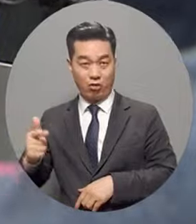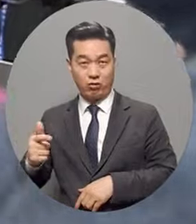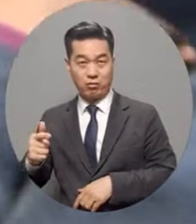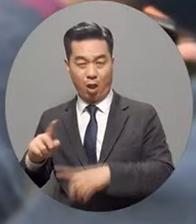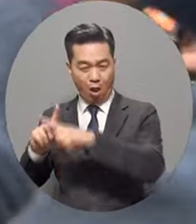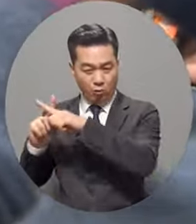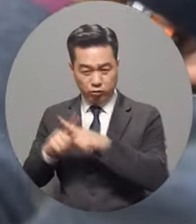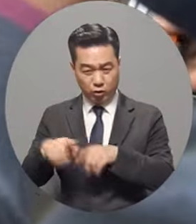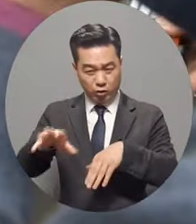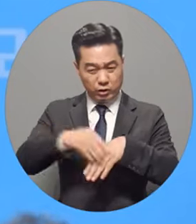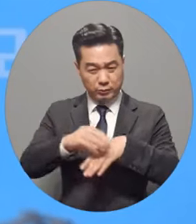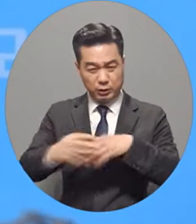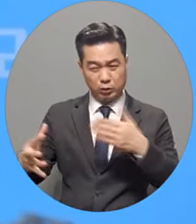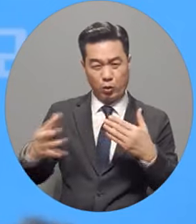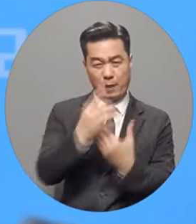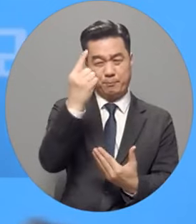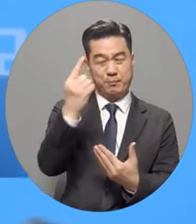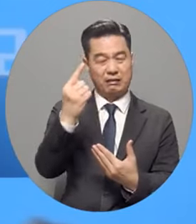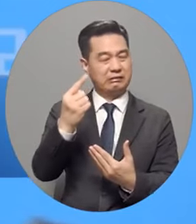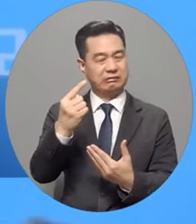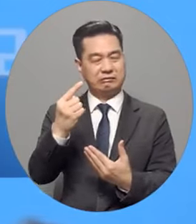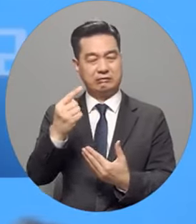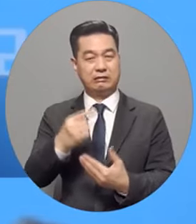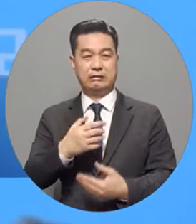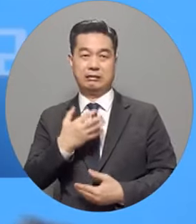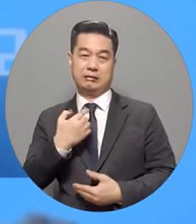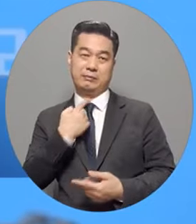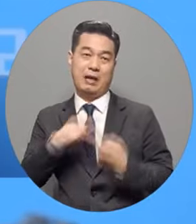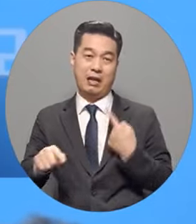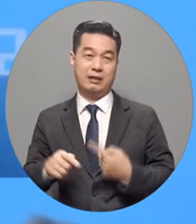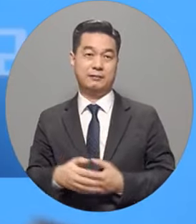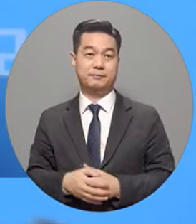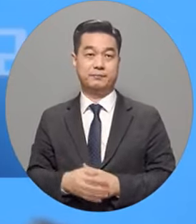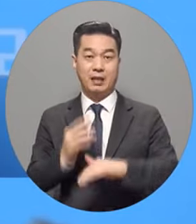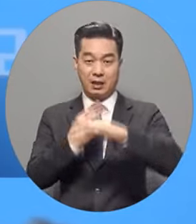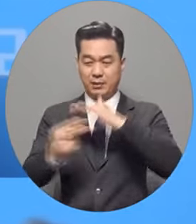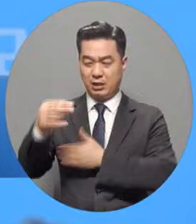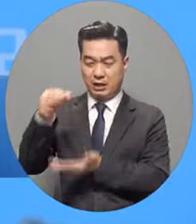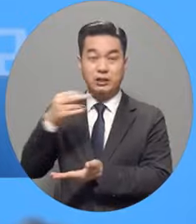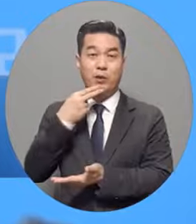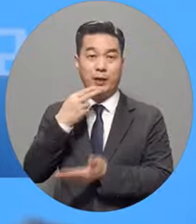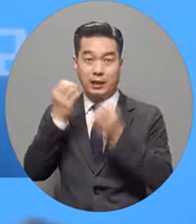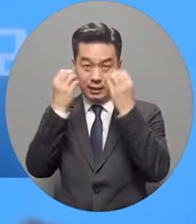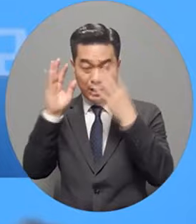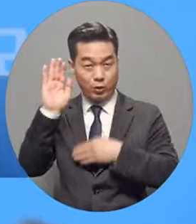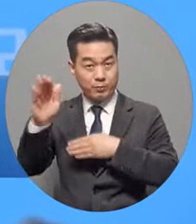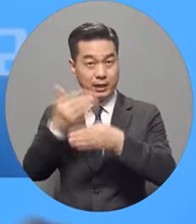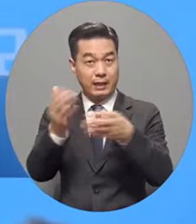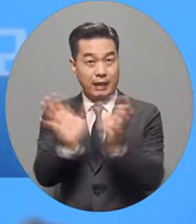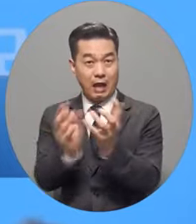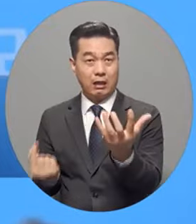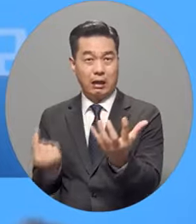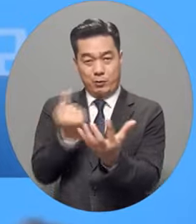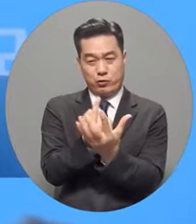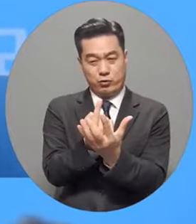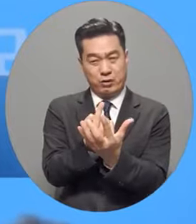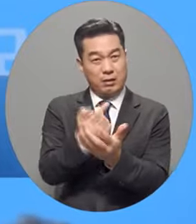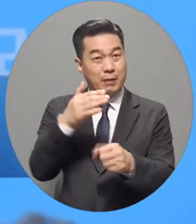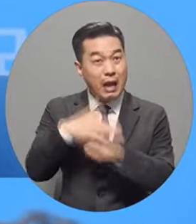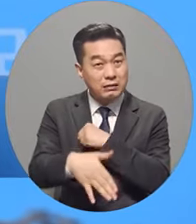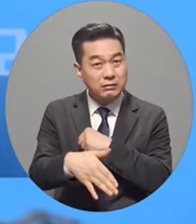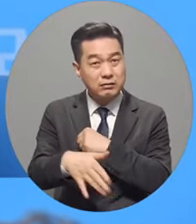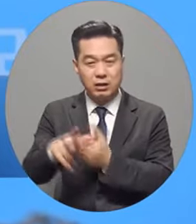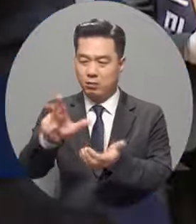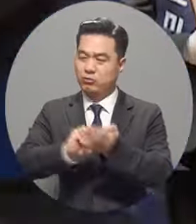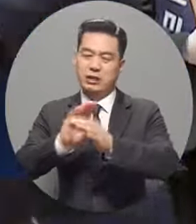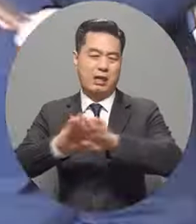문제 삼았습니다. 비전과 가치가 없이 그냥 새로운 미래당에 합류하는 형식으로는 그 문제를 해결할